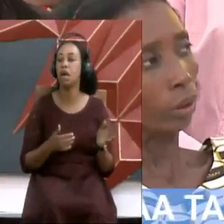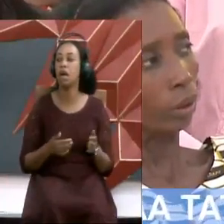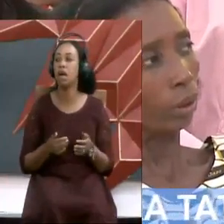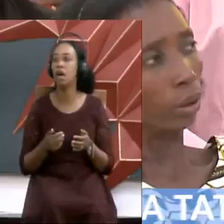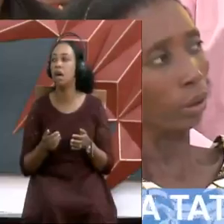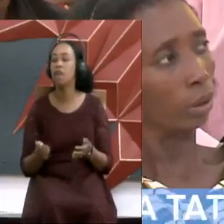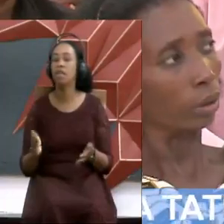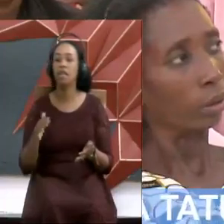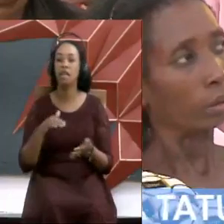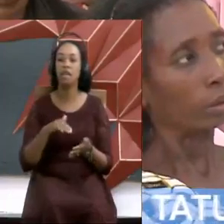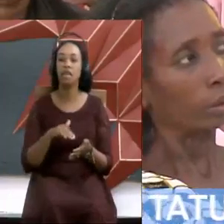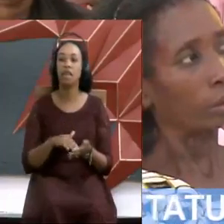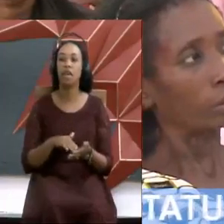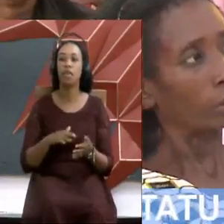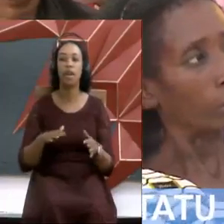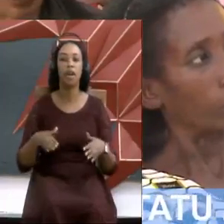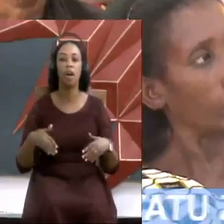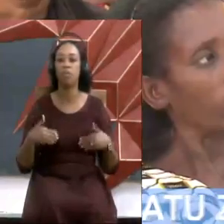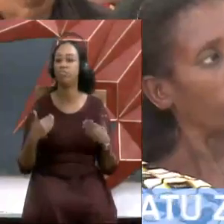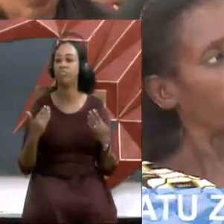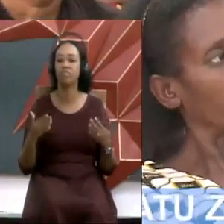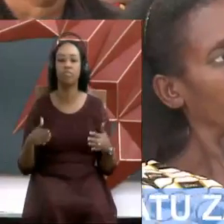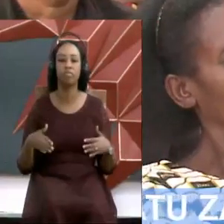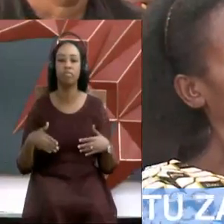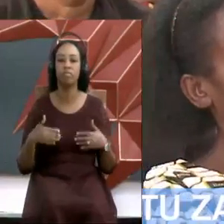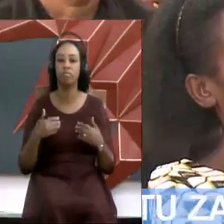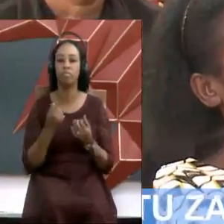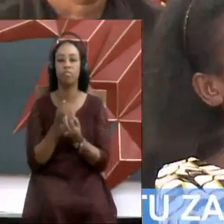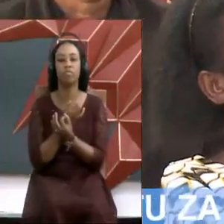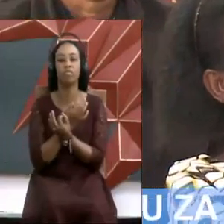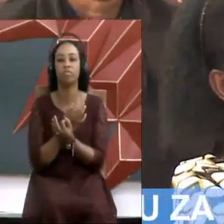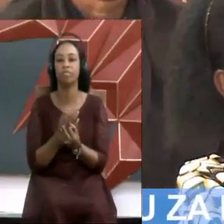ukitukimbia Tena shangwe ya kovu